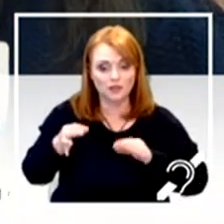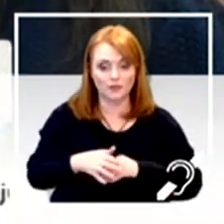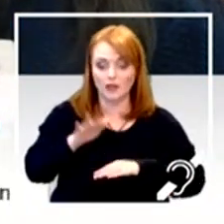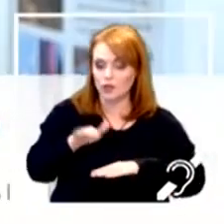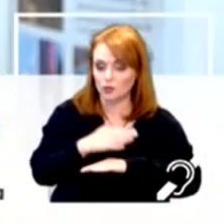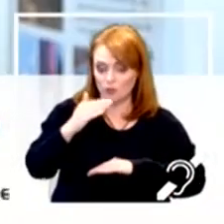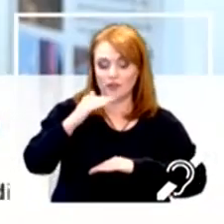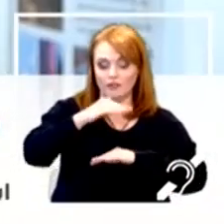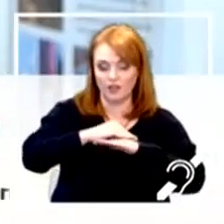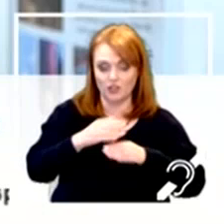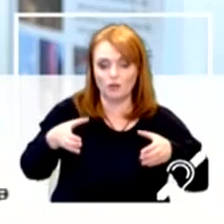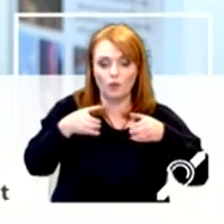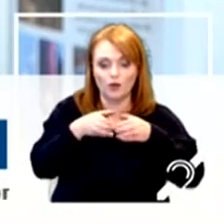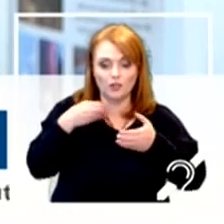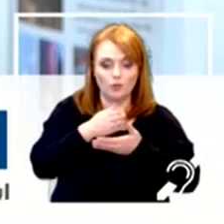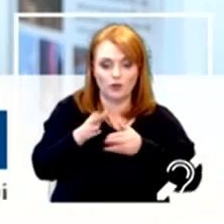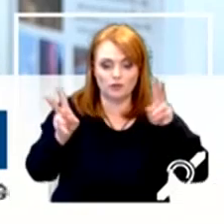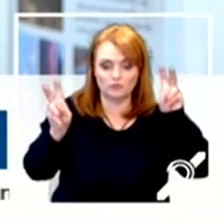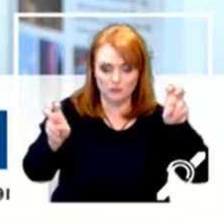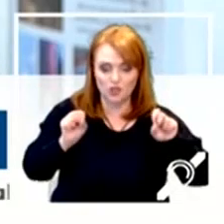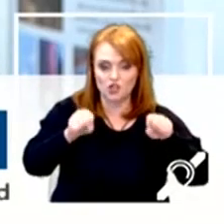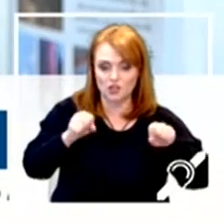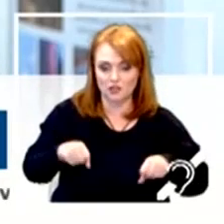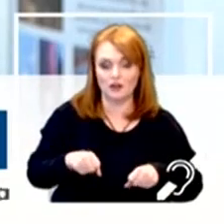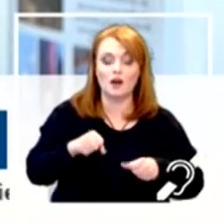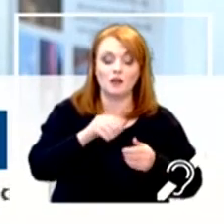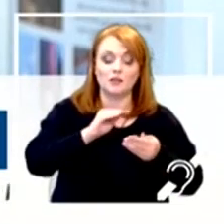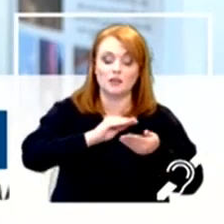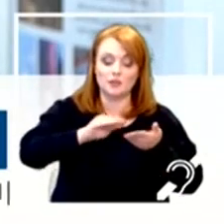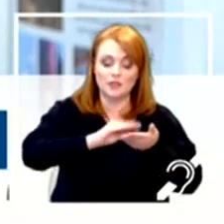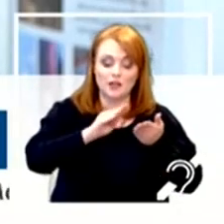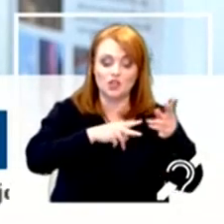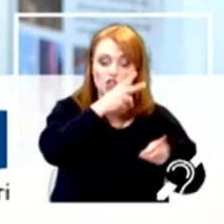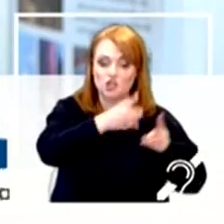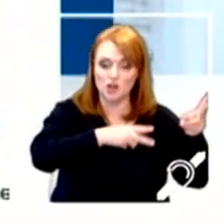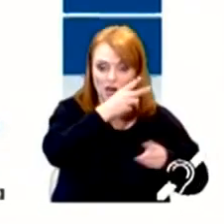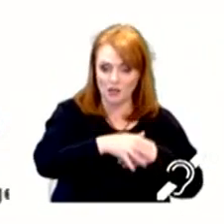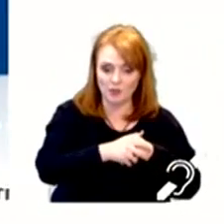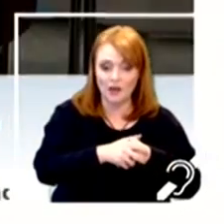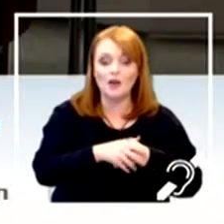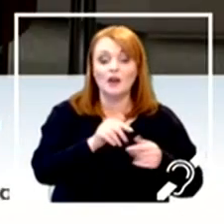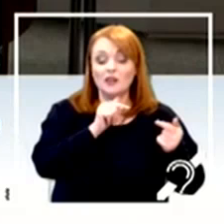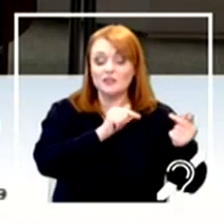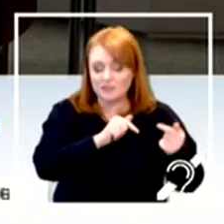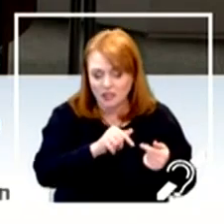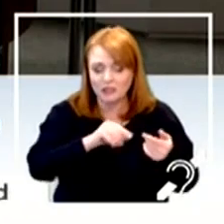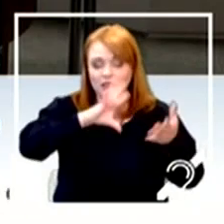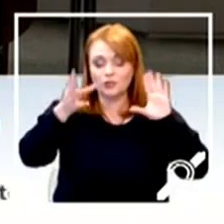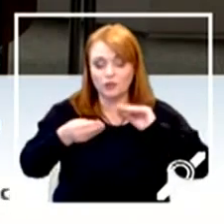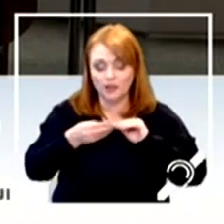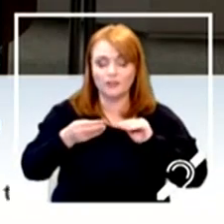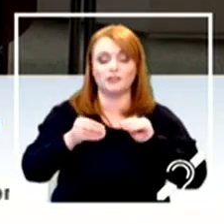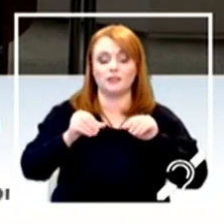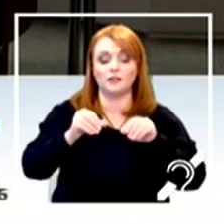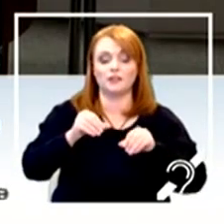Bun găsit, Partidul Politic Șansa a contestat rezultatele alegerilor în toate cele 36 de consilii electorale de